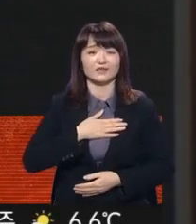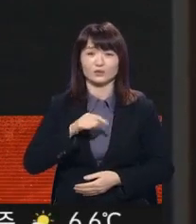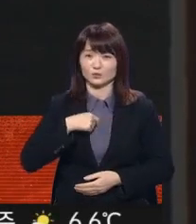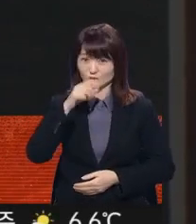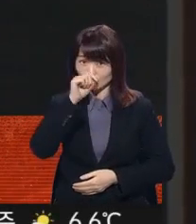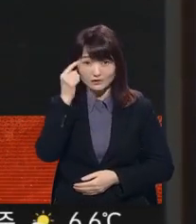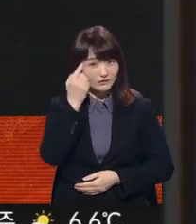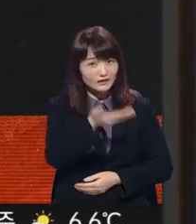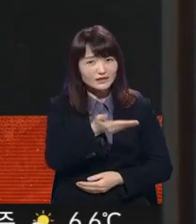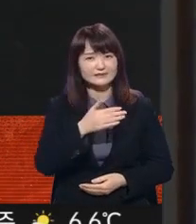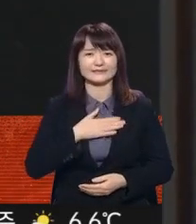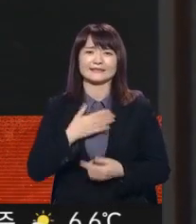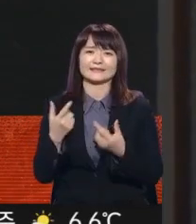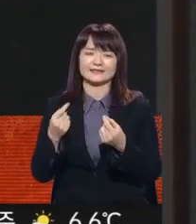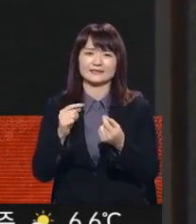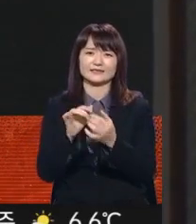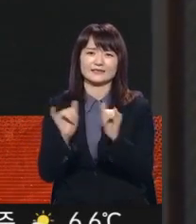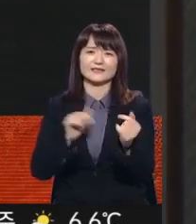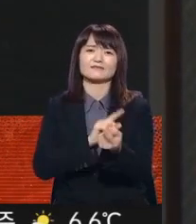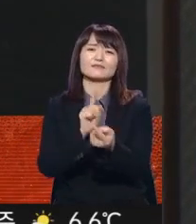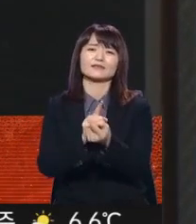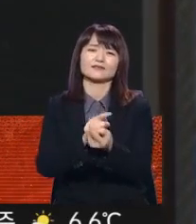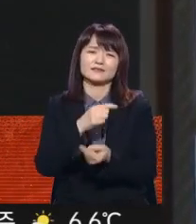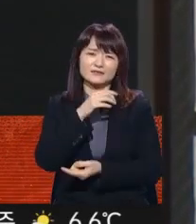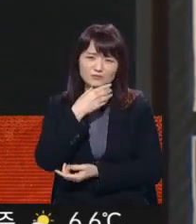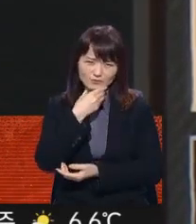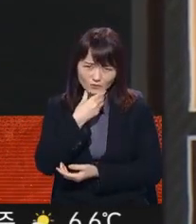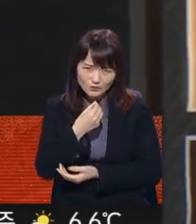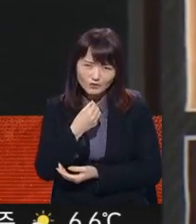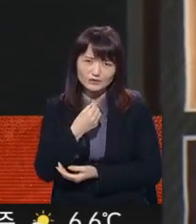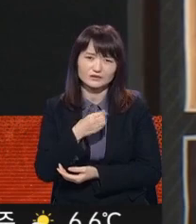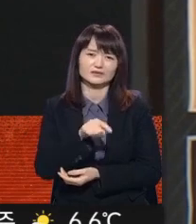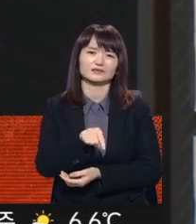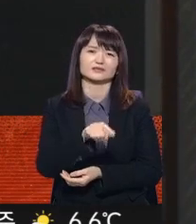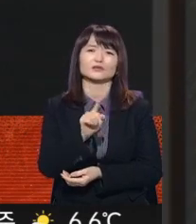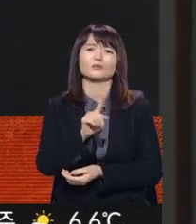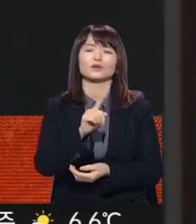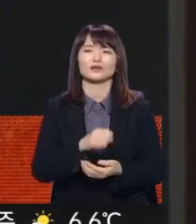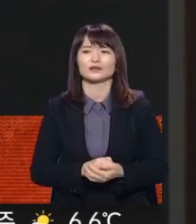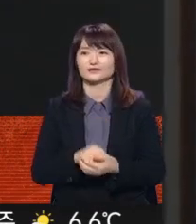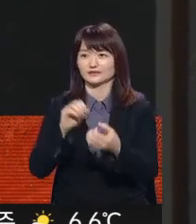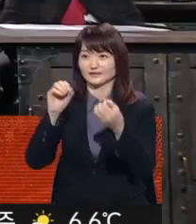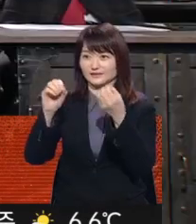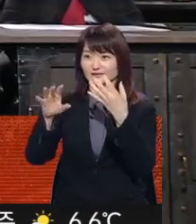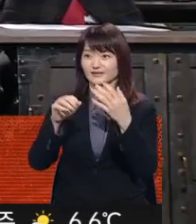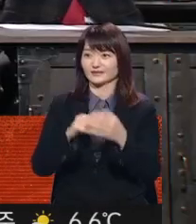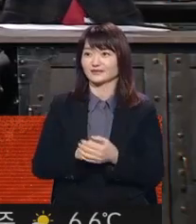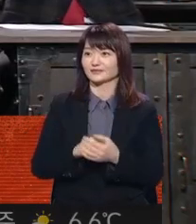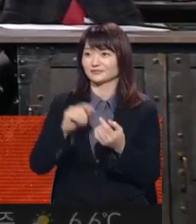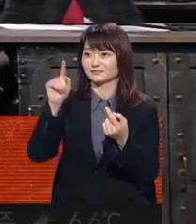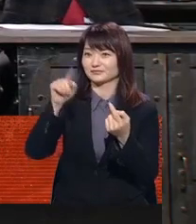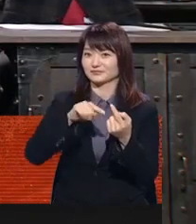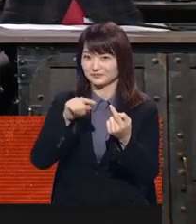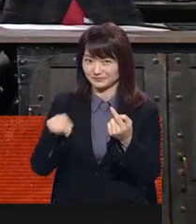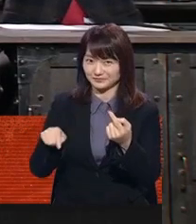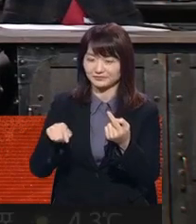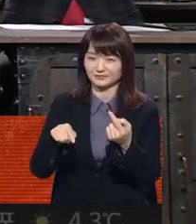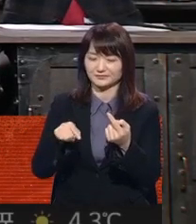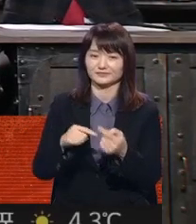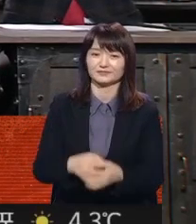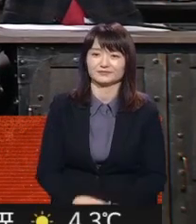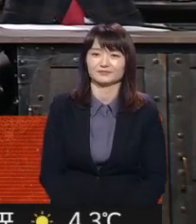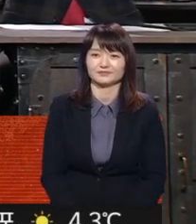이러는 거냐? 나 같은 놈 만난 걸 행운으로 알아? 아주 그냥 호각 날라리가 났네, 박 변호사님. 그렇습니다.